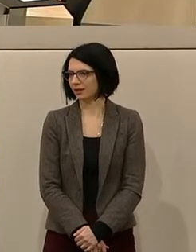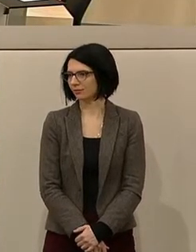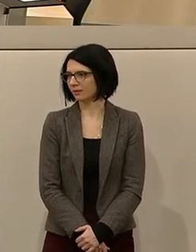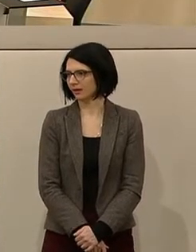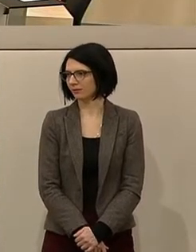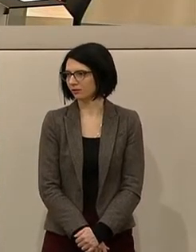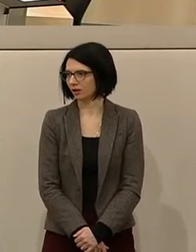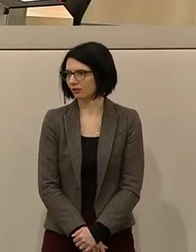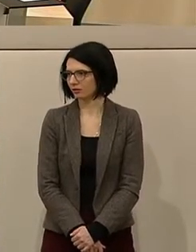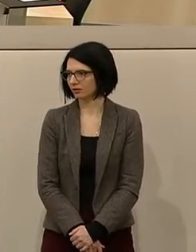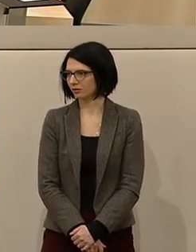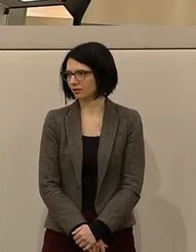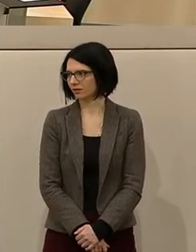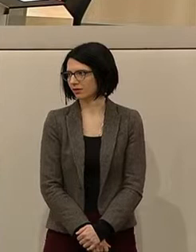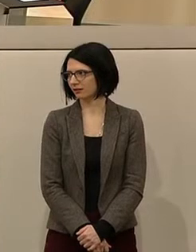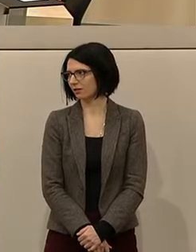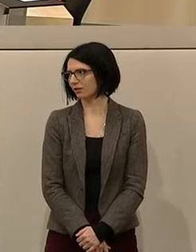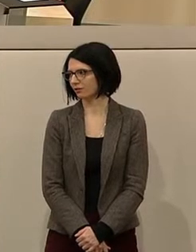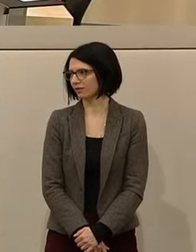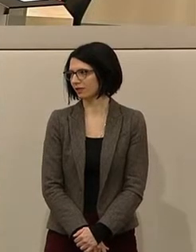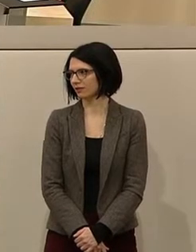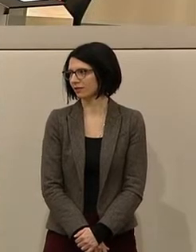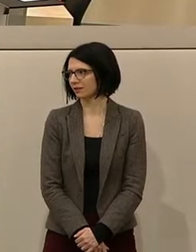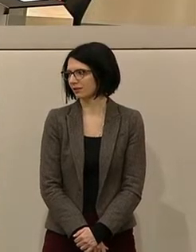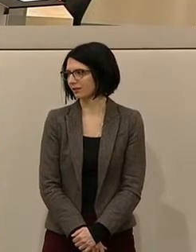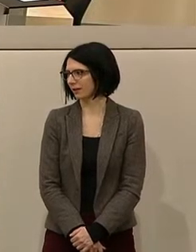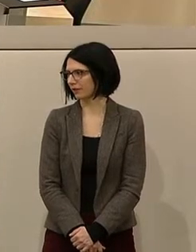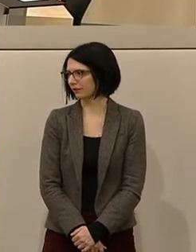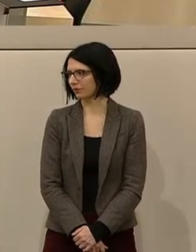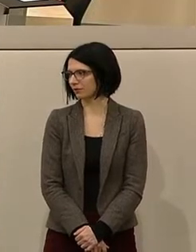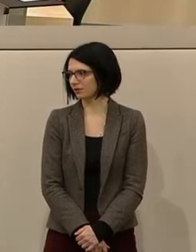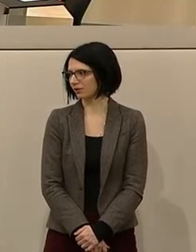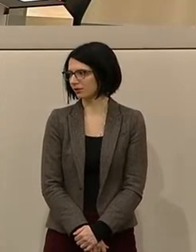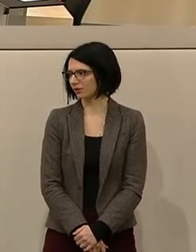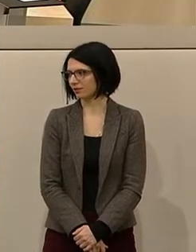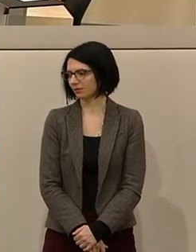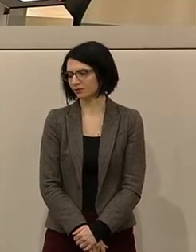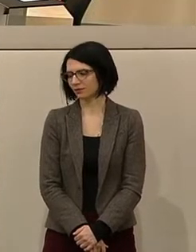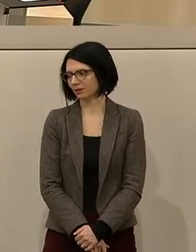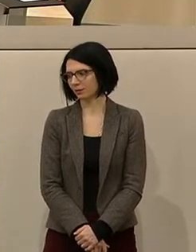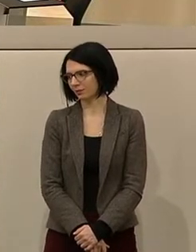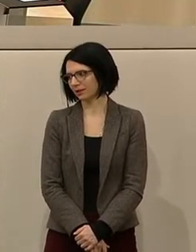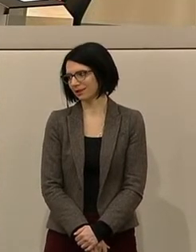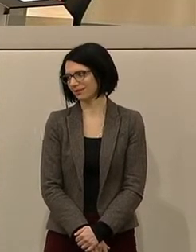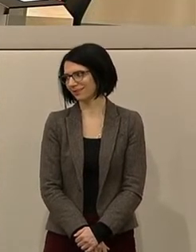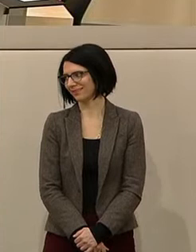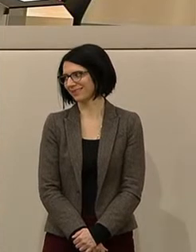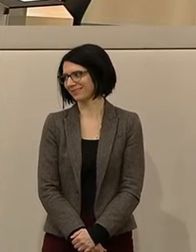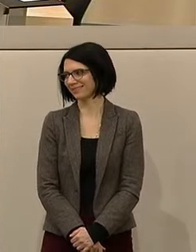Nationalratspräsident Sobotka, zweite Präsidentin Bures, dritte Präsidentin Kitzmüller und